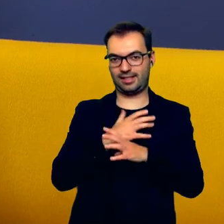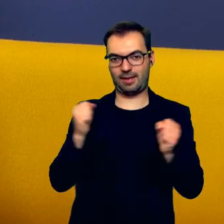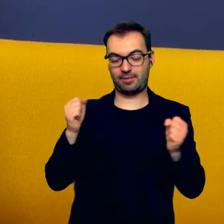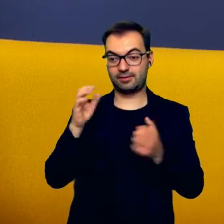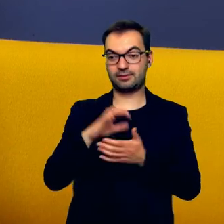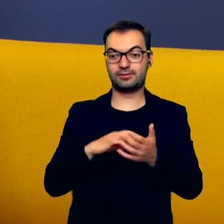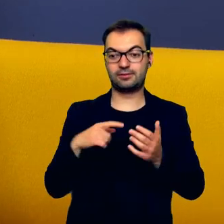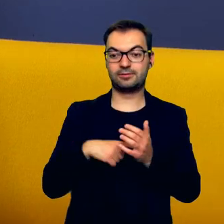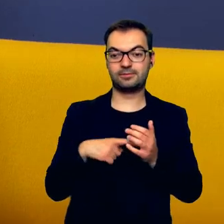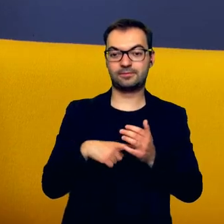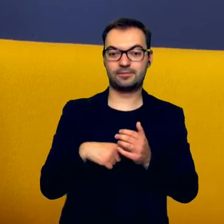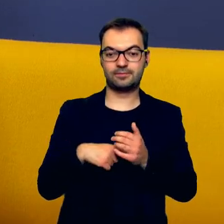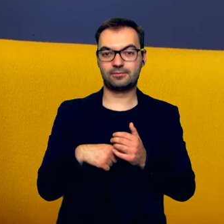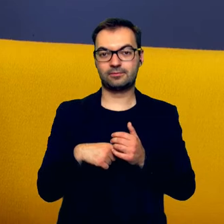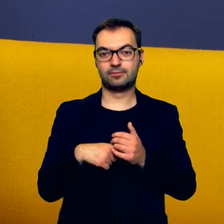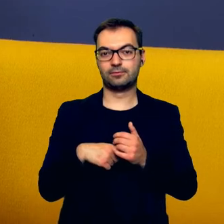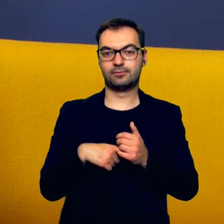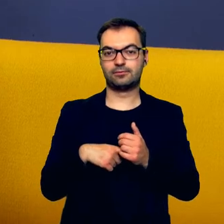dramatu. Otóż